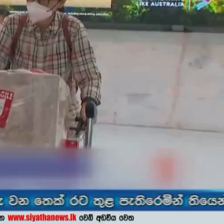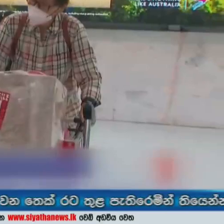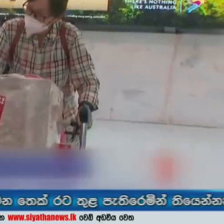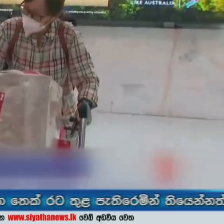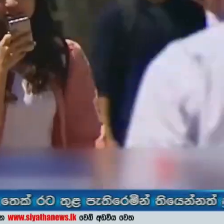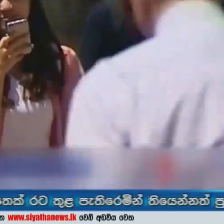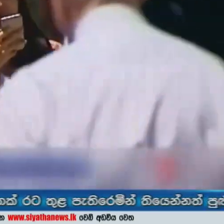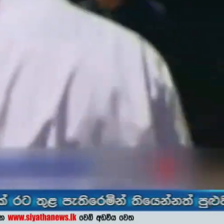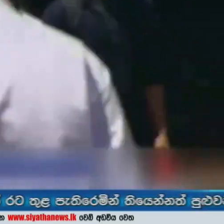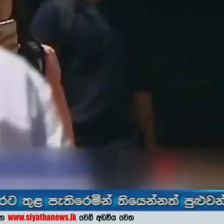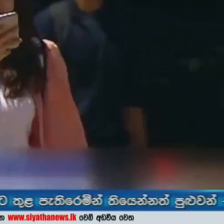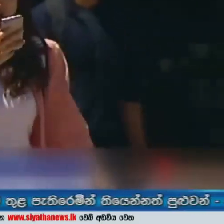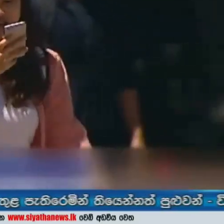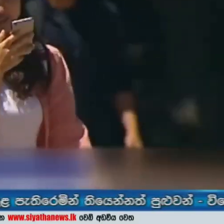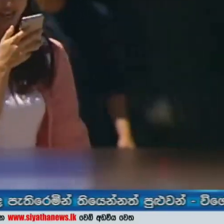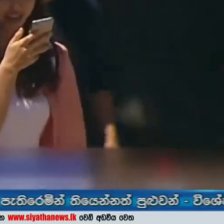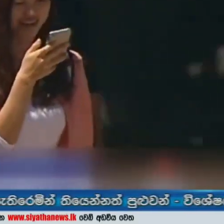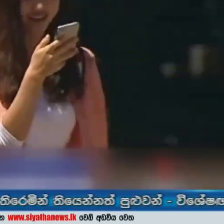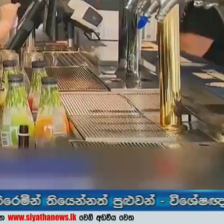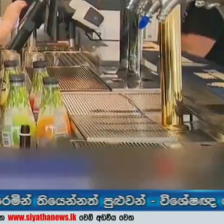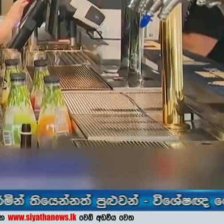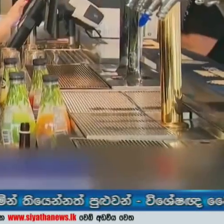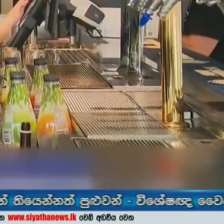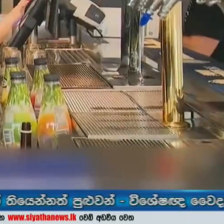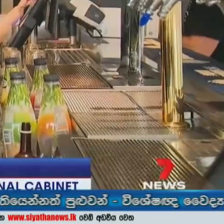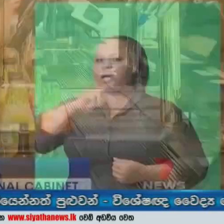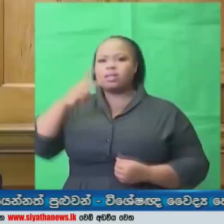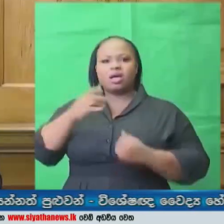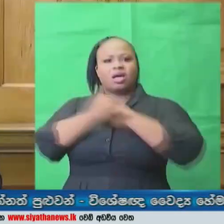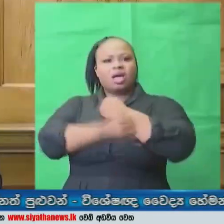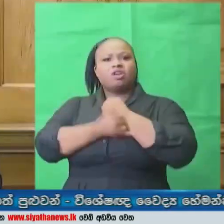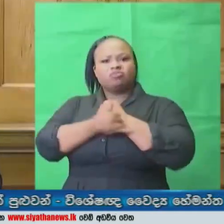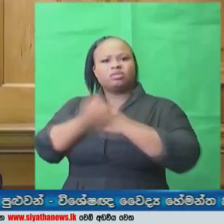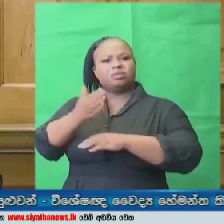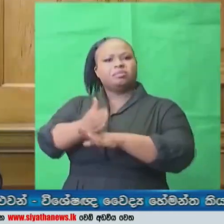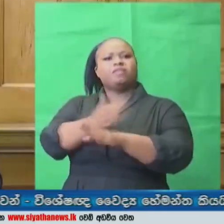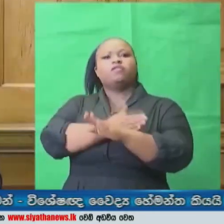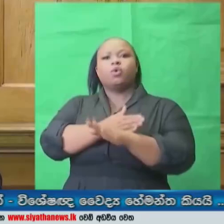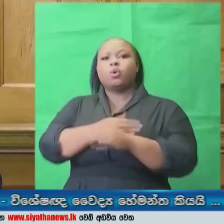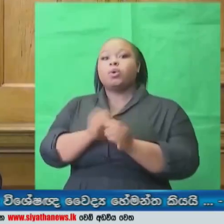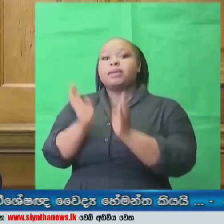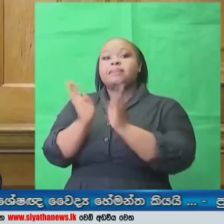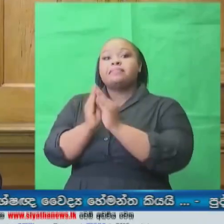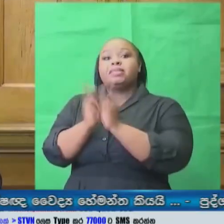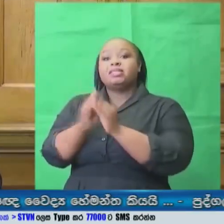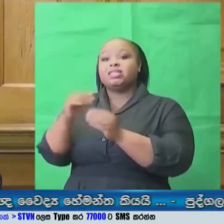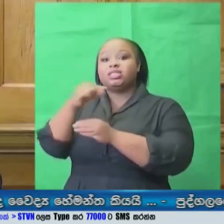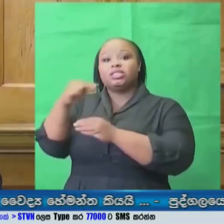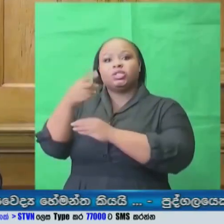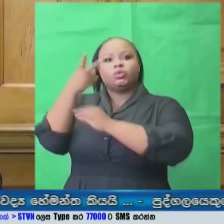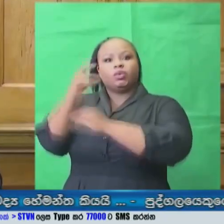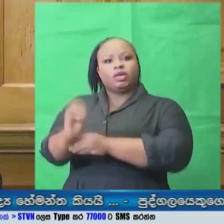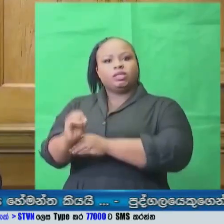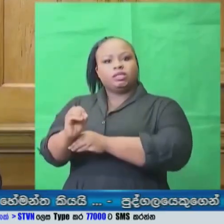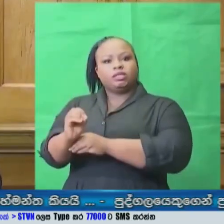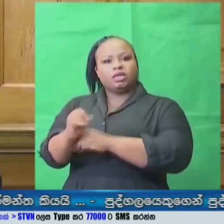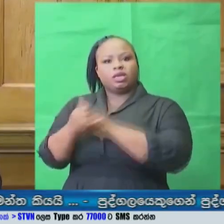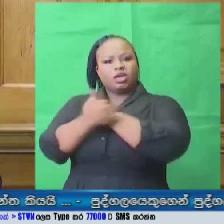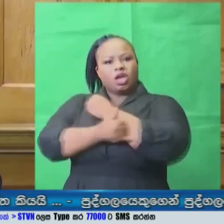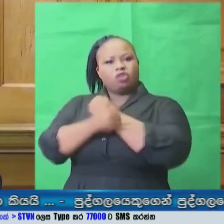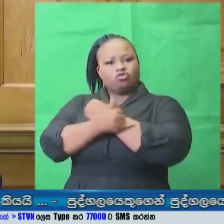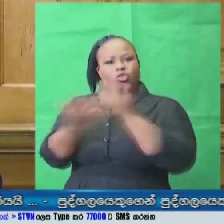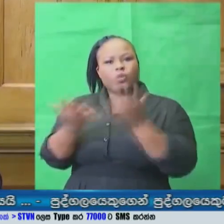සීමා පනවා තිබෙනවා. ඒ පිළිබඳව තමන් දැඩි ලෙස කනගාටුවට පත්වන බවයි දකුණු අප්‍රිකානු ජනාධිපති සිරිල් රමෆෝසා පවසන්නේ.